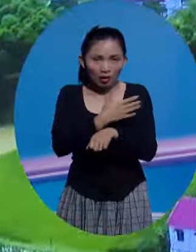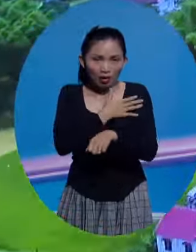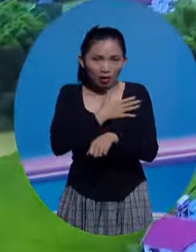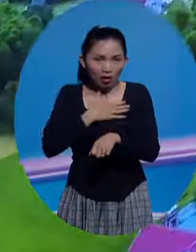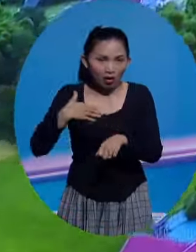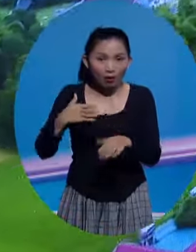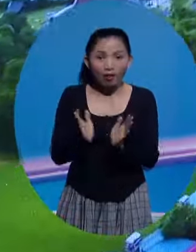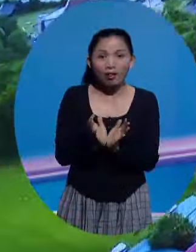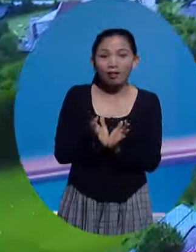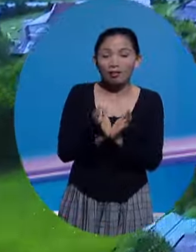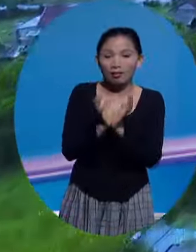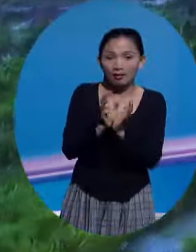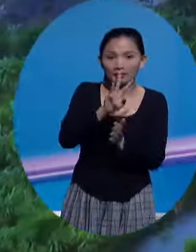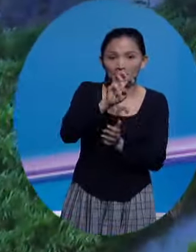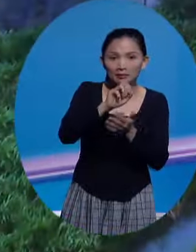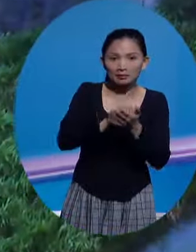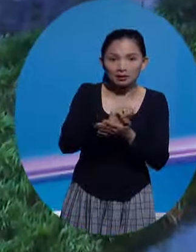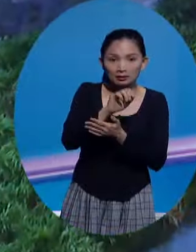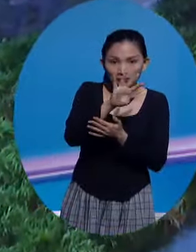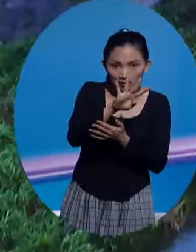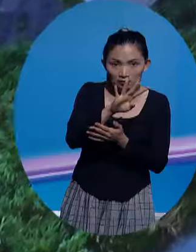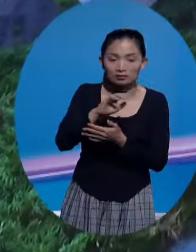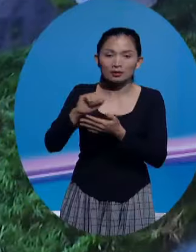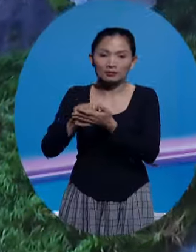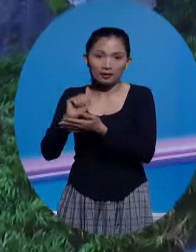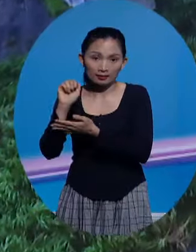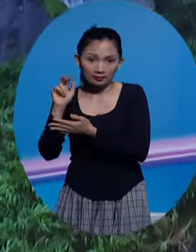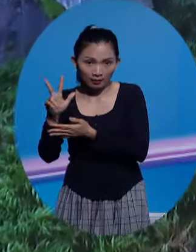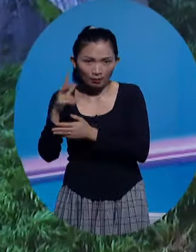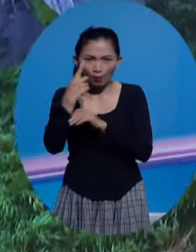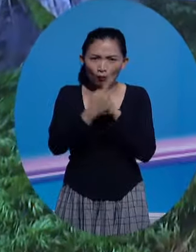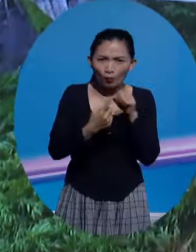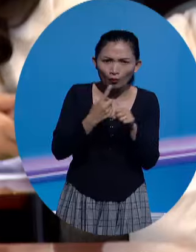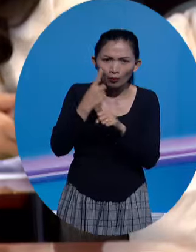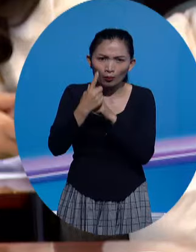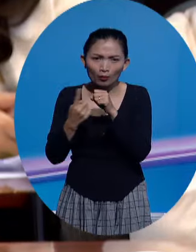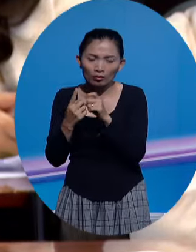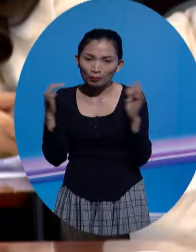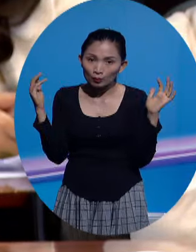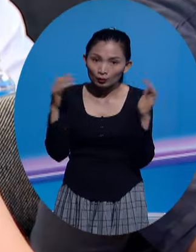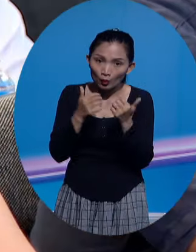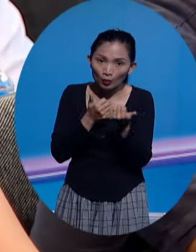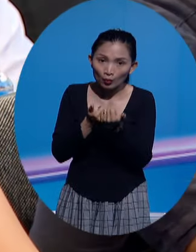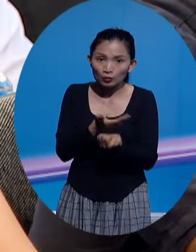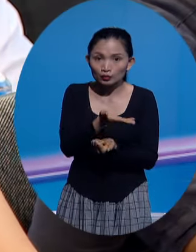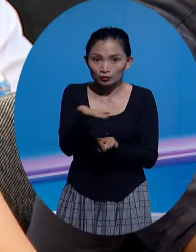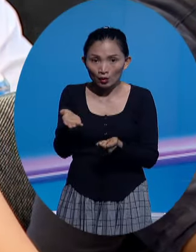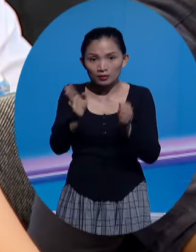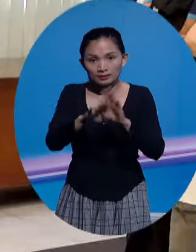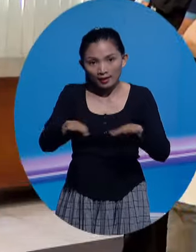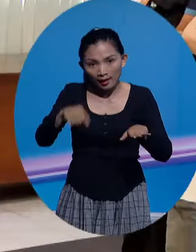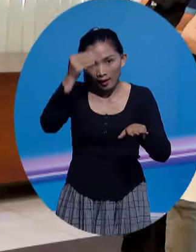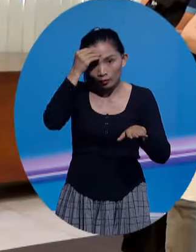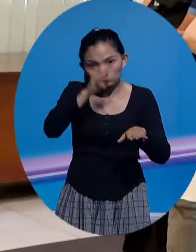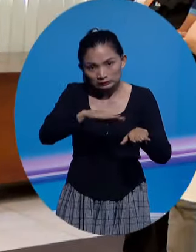lễ 30 tháng 4 và tháng 8 hàng năm với mục tiêu giúp đỡ các trẻ em nghèo có hoàn cảnh khó khăn được cấp sách đến trường. Chương trình ý nghĩa đã